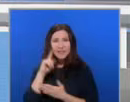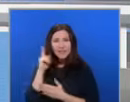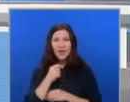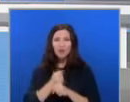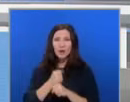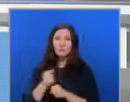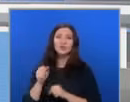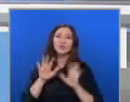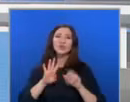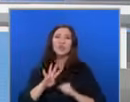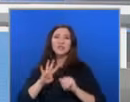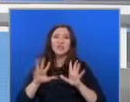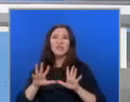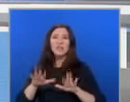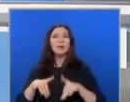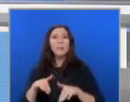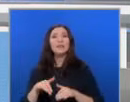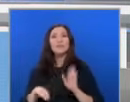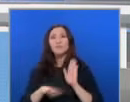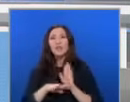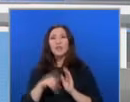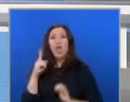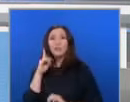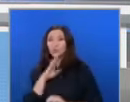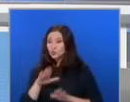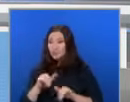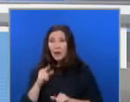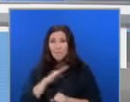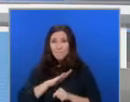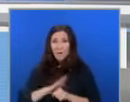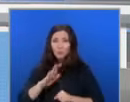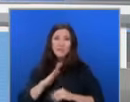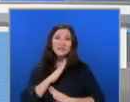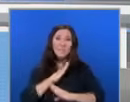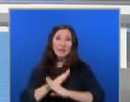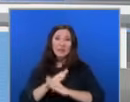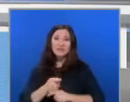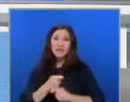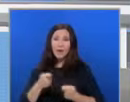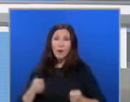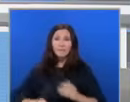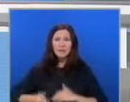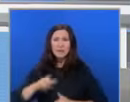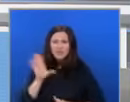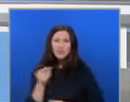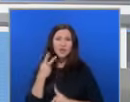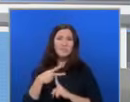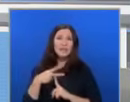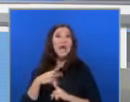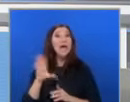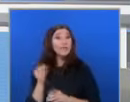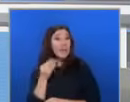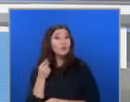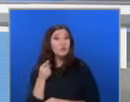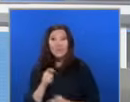на 49-я парламент депутатите единодушно приеха пълна забрана за рекламата на хазарт във всички видове медии. Заедно с нея обаче са сменили